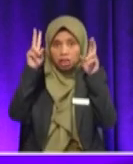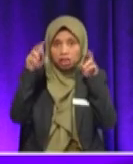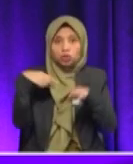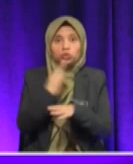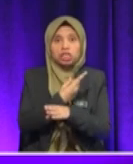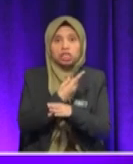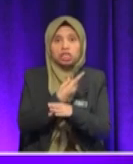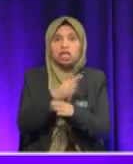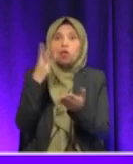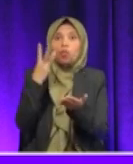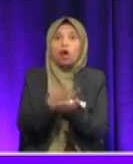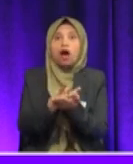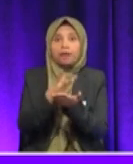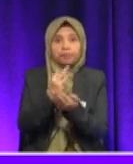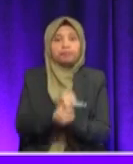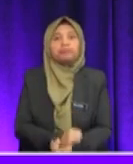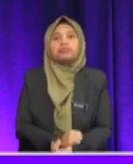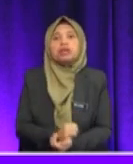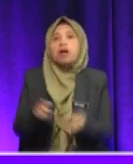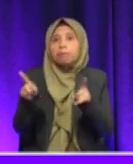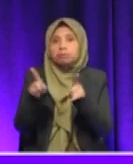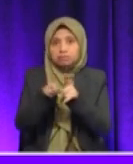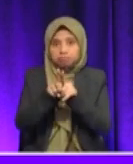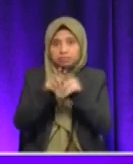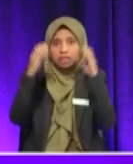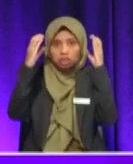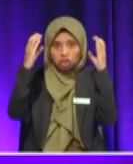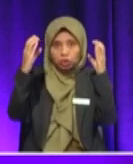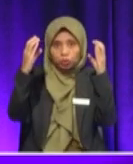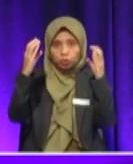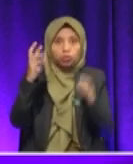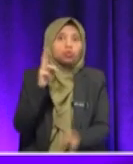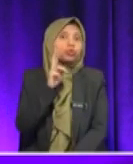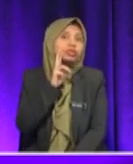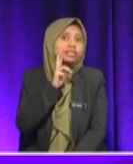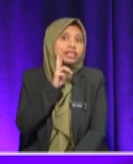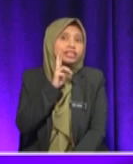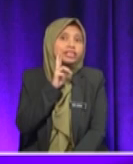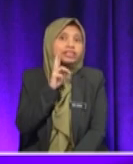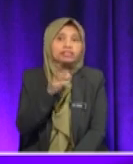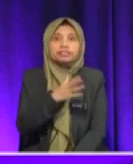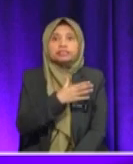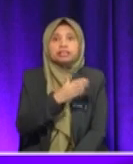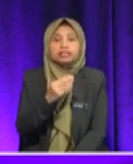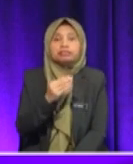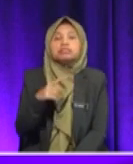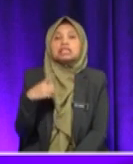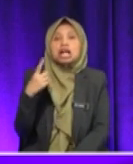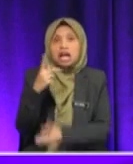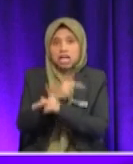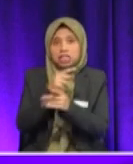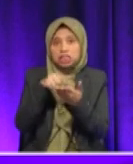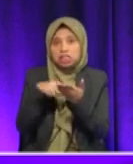item ato wangi rekan-rekan semua bersama kita juga masih lagi Cikgu rusyani dan siku kali ini kita akan